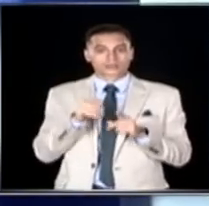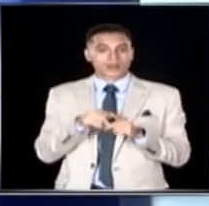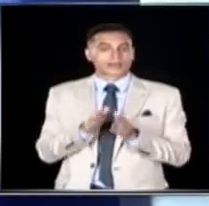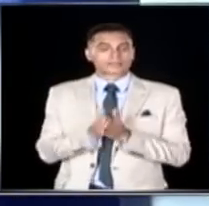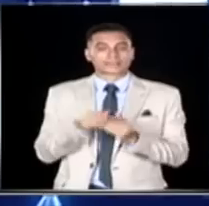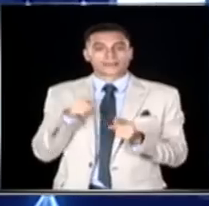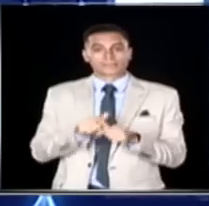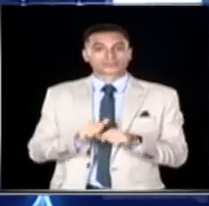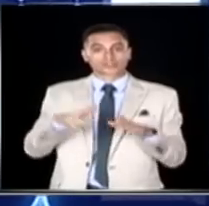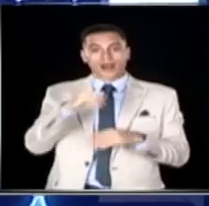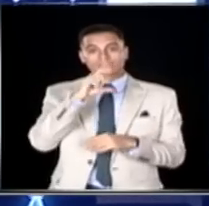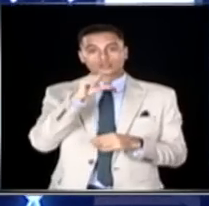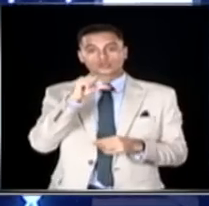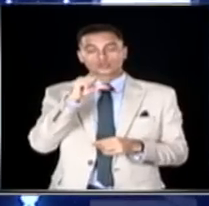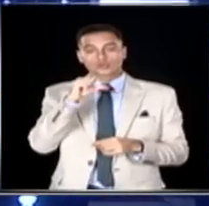12